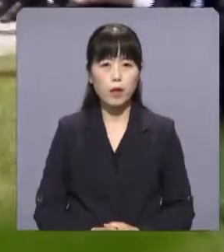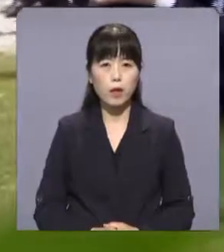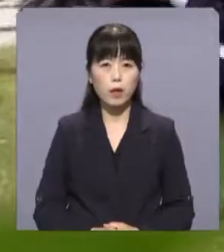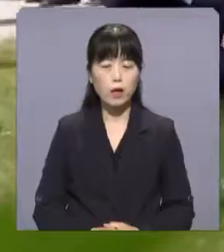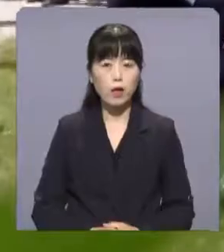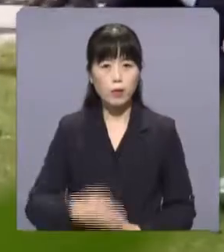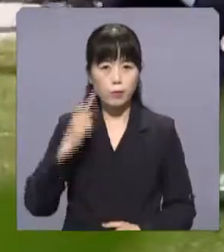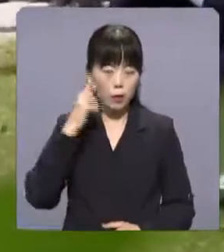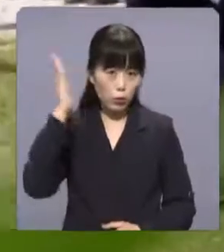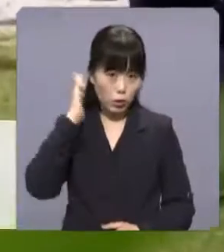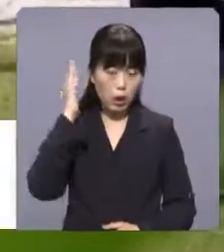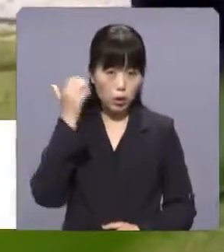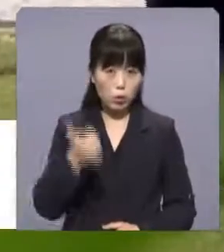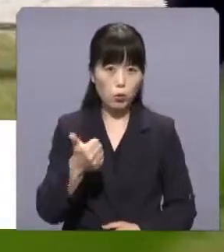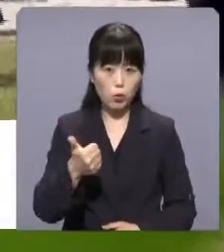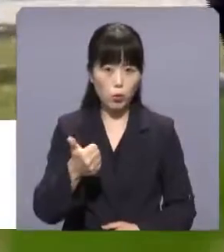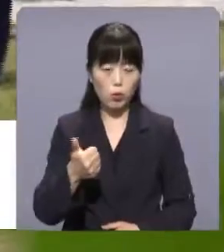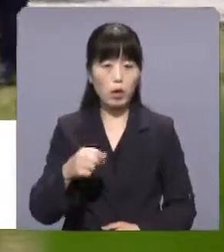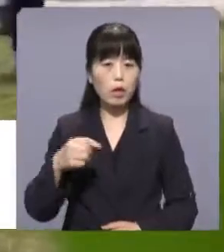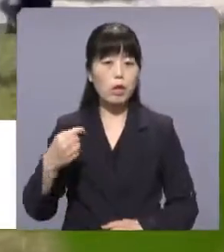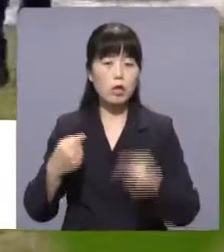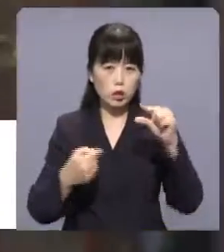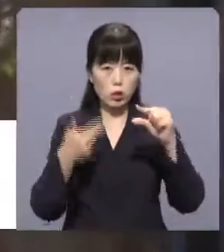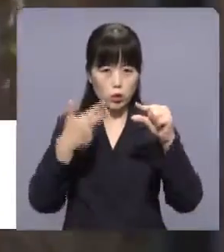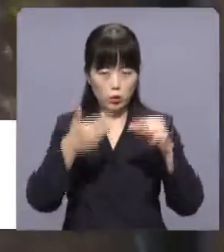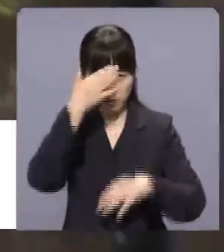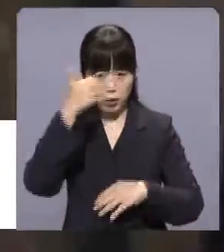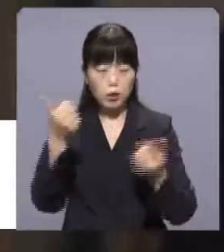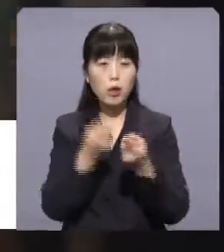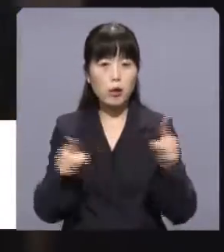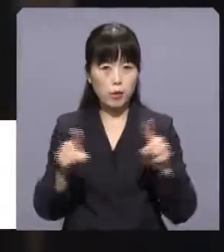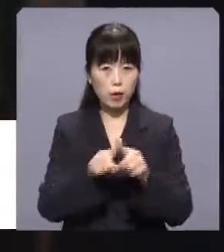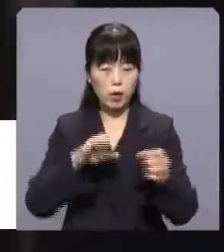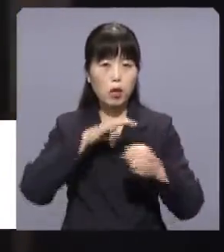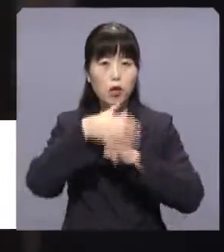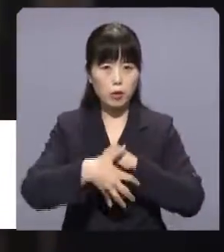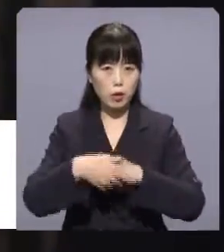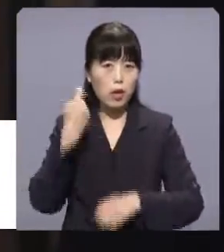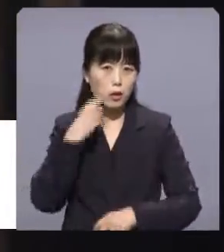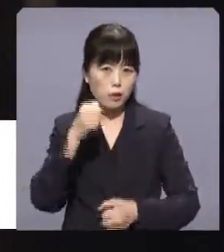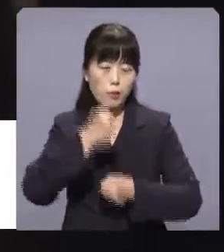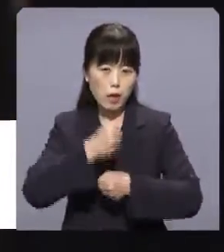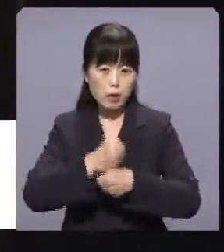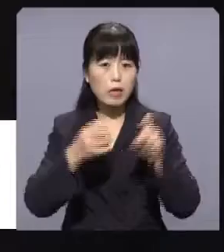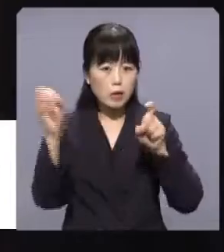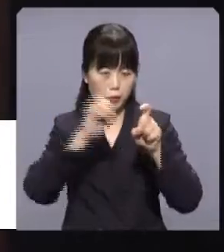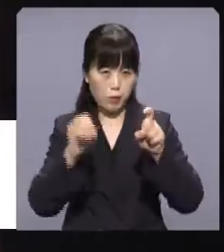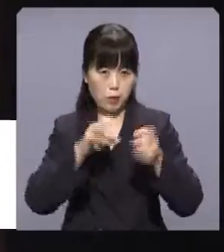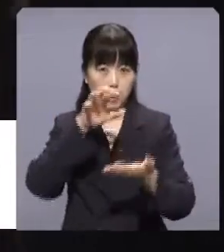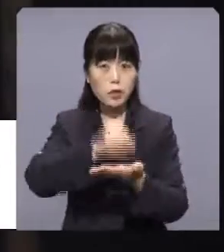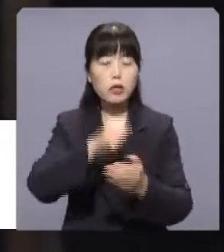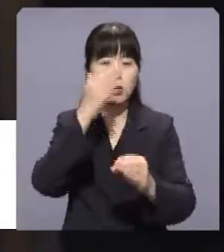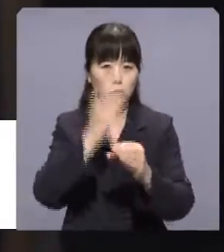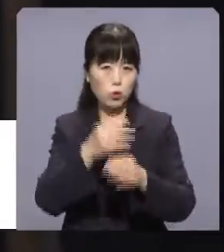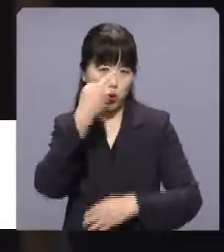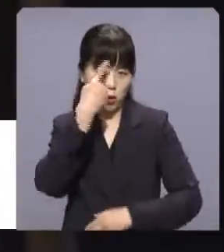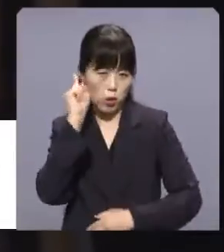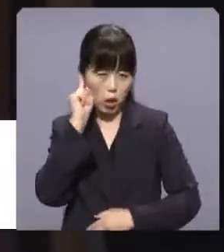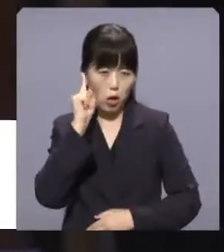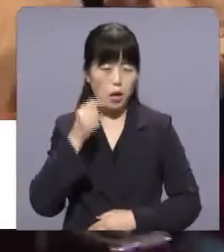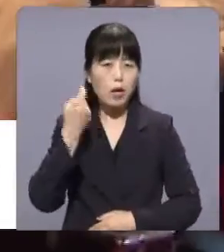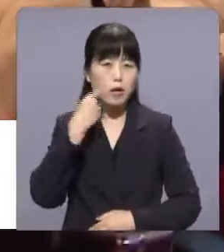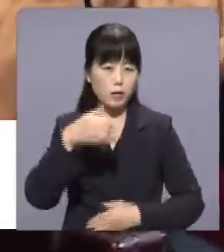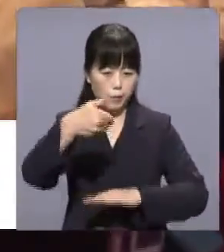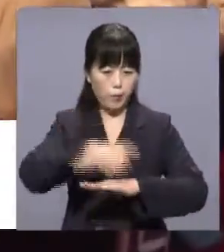조 바이든 미국 대통령은 우선 G7 정상들과 함께 전 세계 금 생산의 10%를 차지하고 있는 러시아의